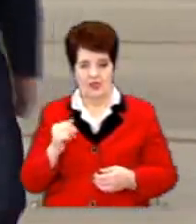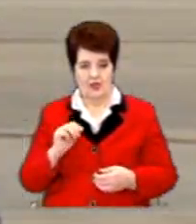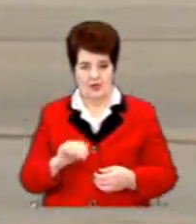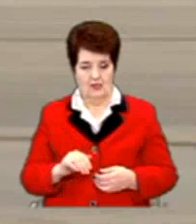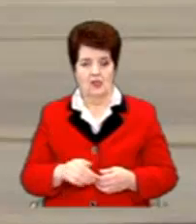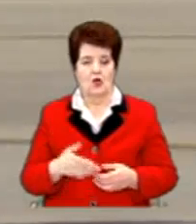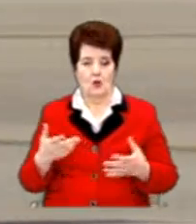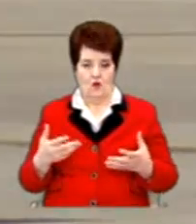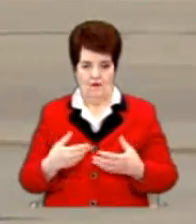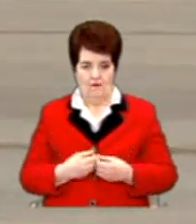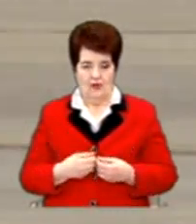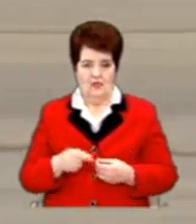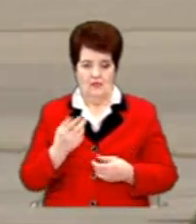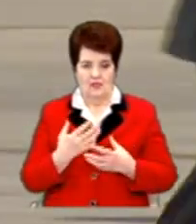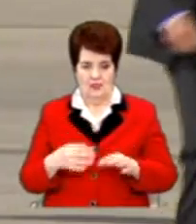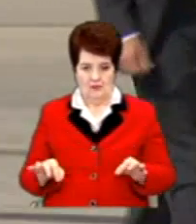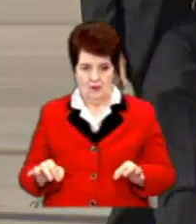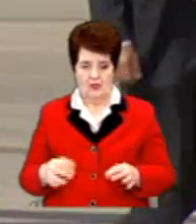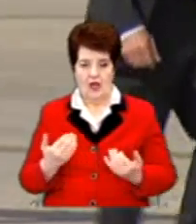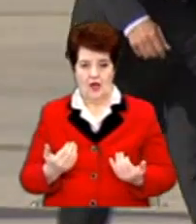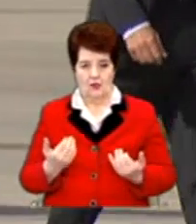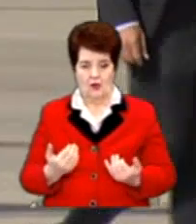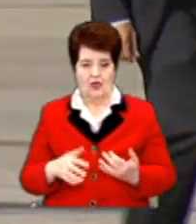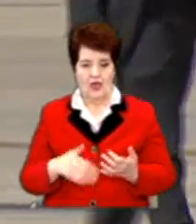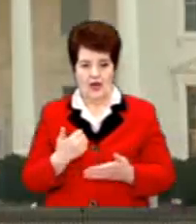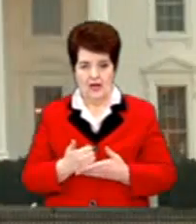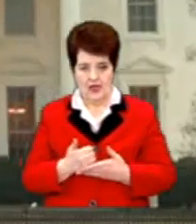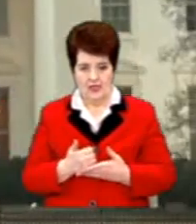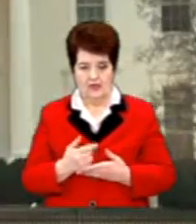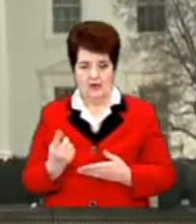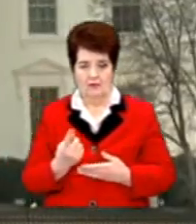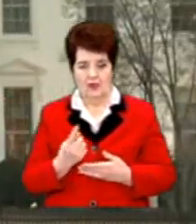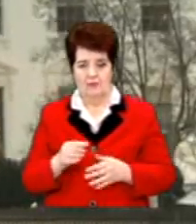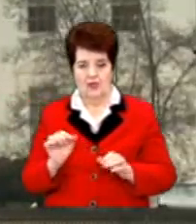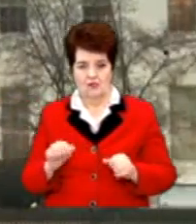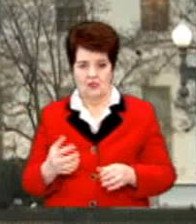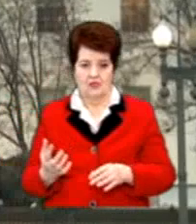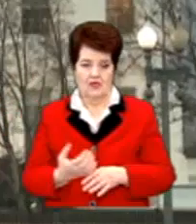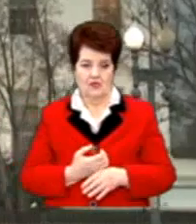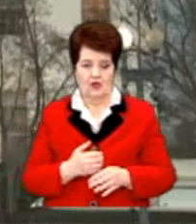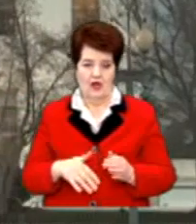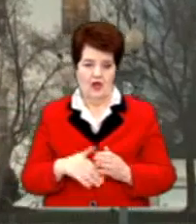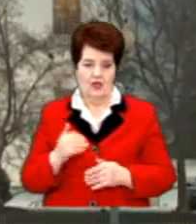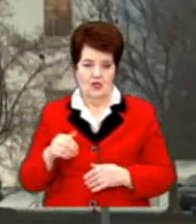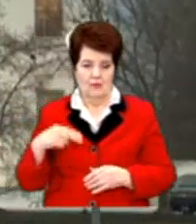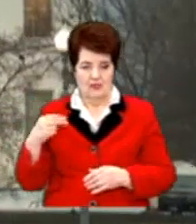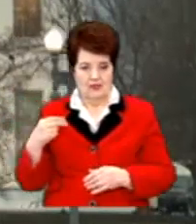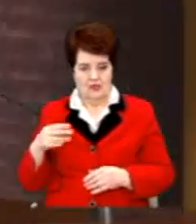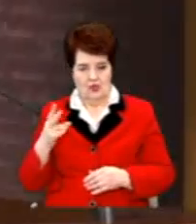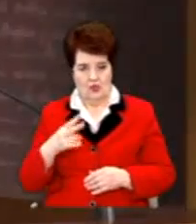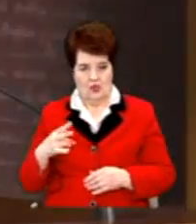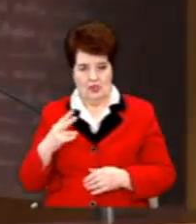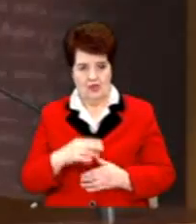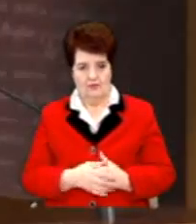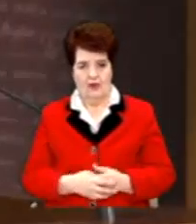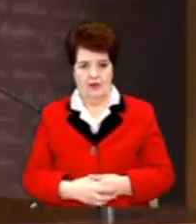arătat convins că după eșecul democraților, actualul lider de la Casa Albă pornește cu prima șansă la câștigarea alegerilor prezidențiale din noiembrie. I